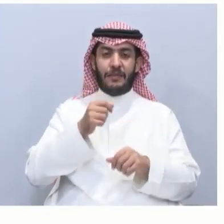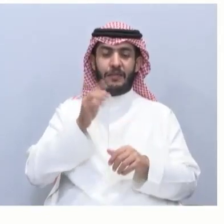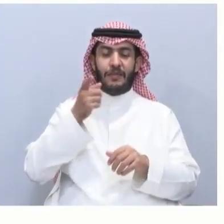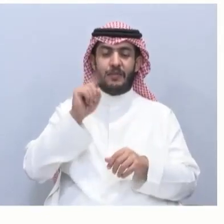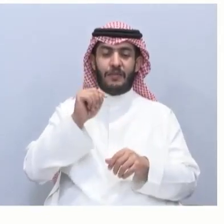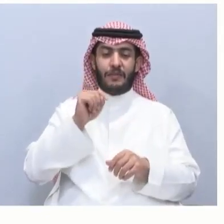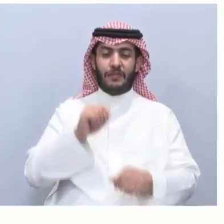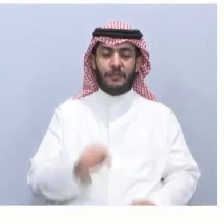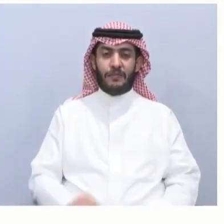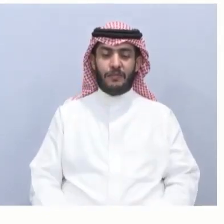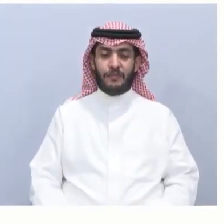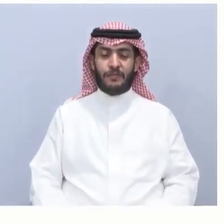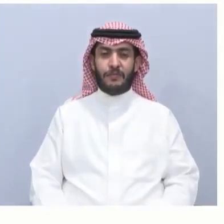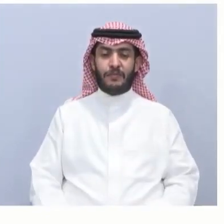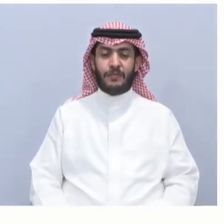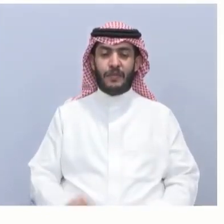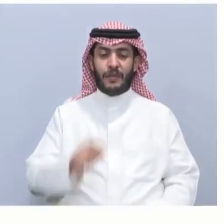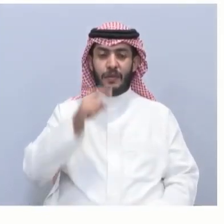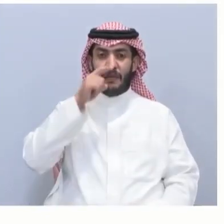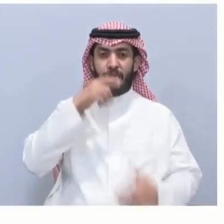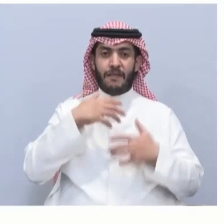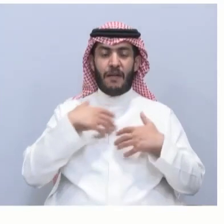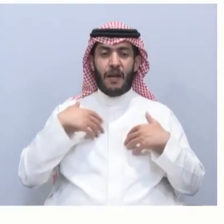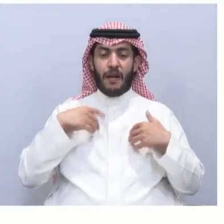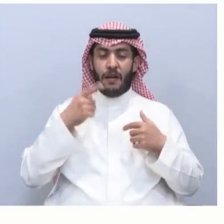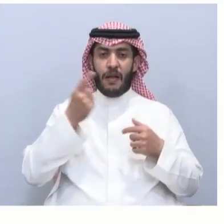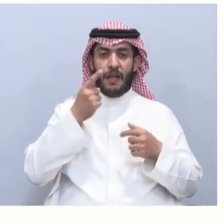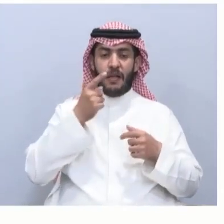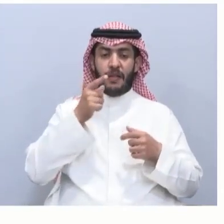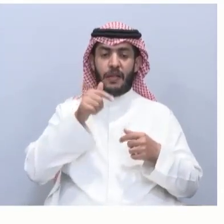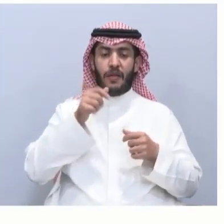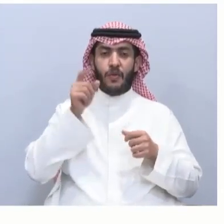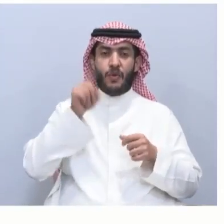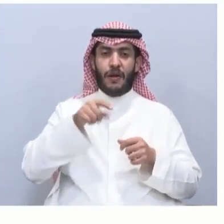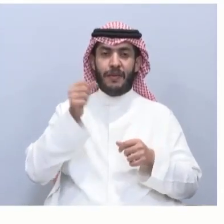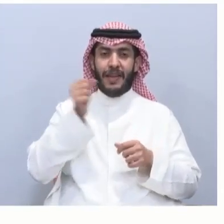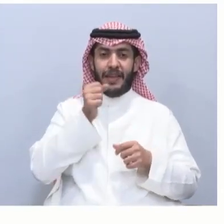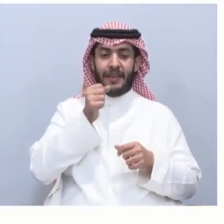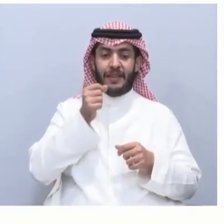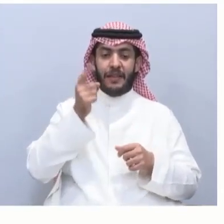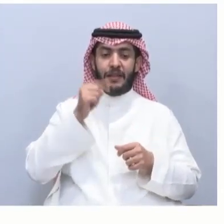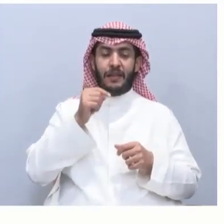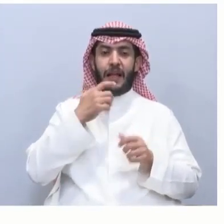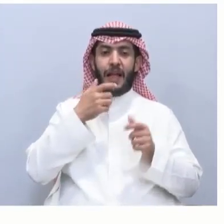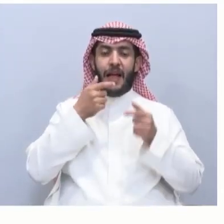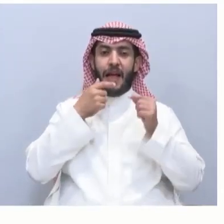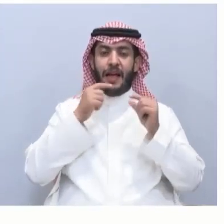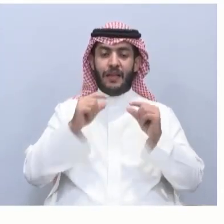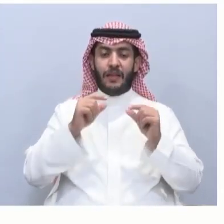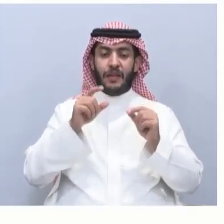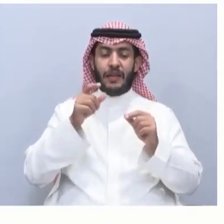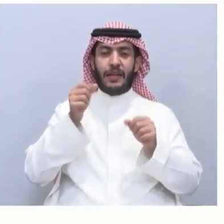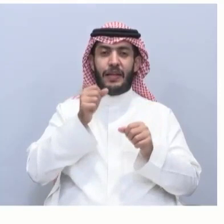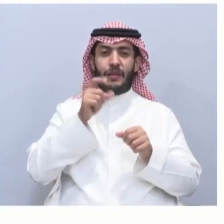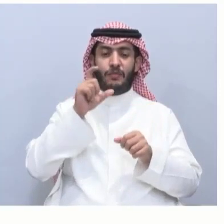وعرفنا انه يسرع الفرح في يوم العيد وقرانا نص الحديث الذي يحدد عيد